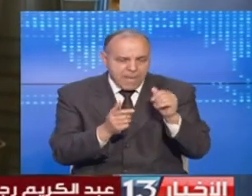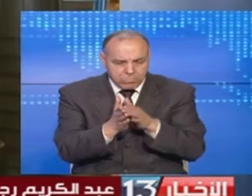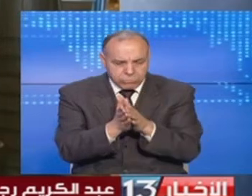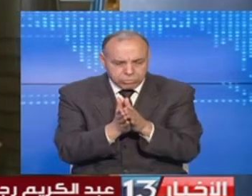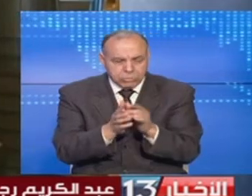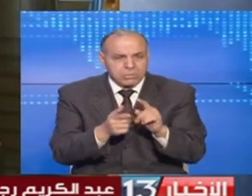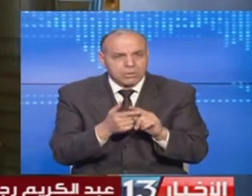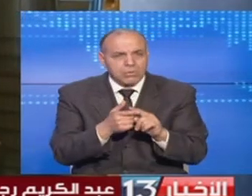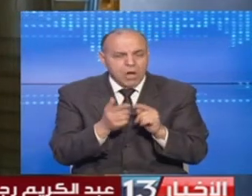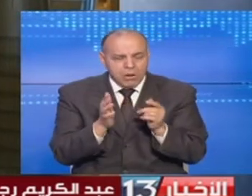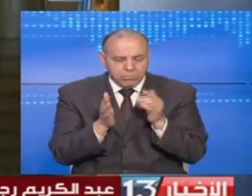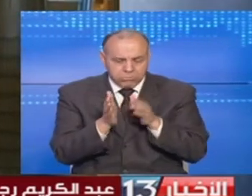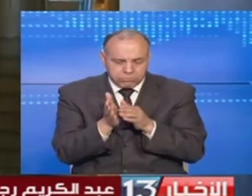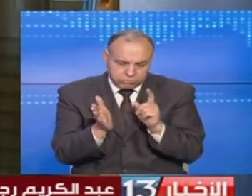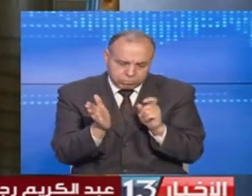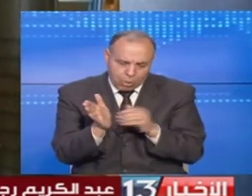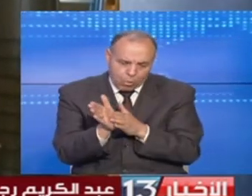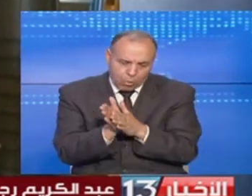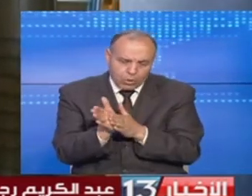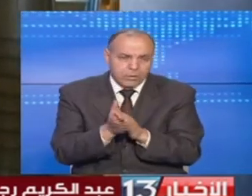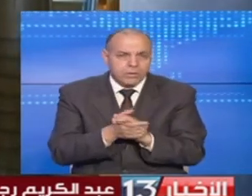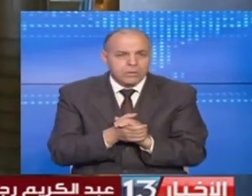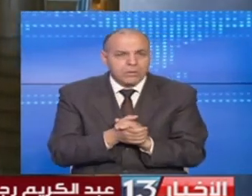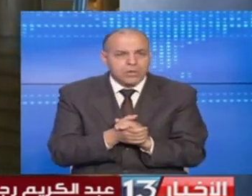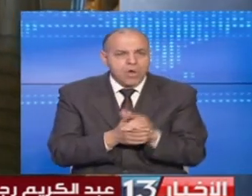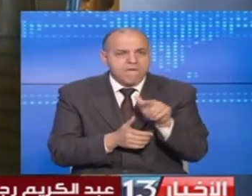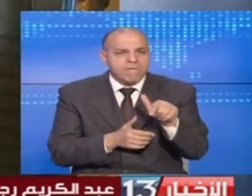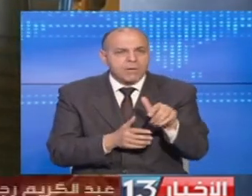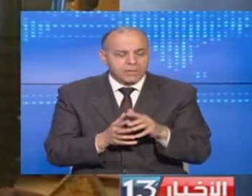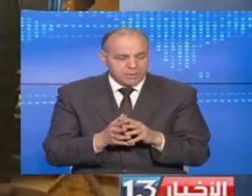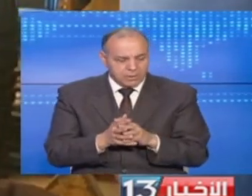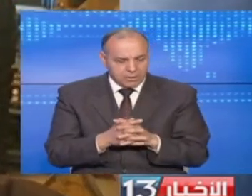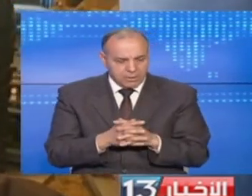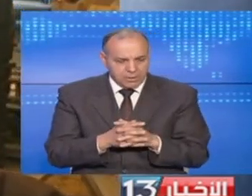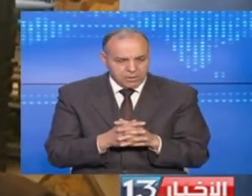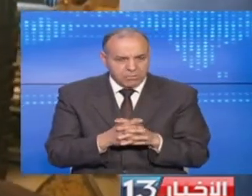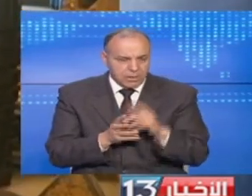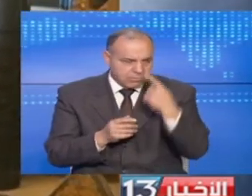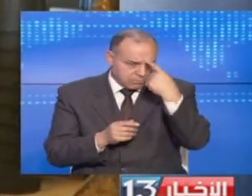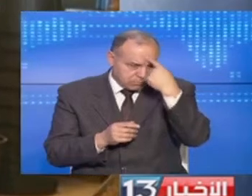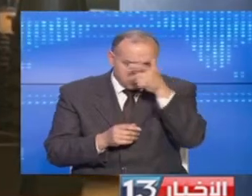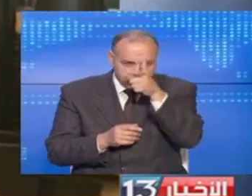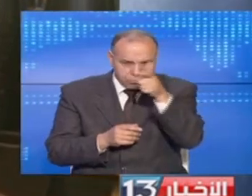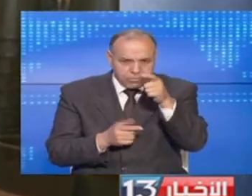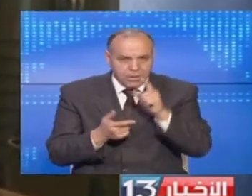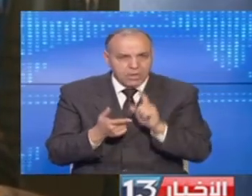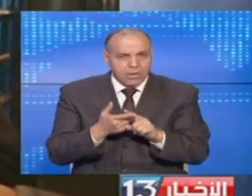تعقيد اه هنالك من المقاييس الحراره